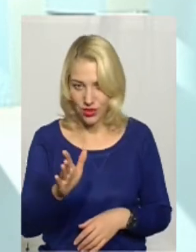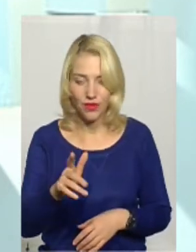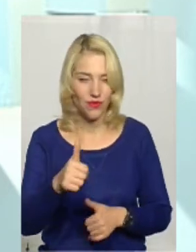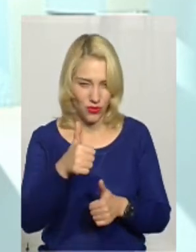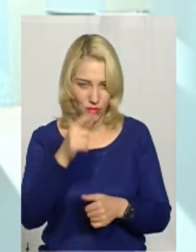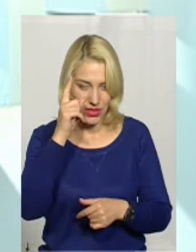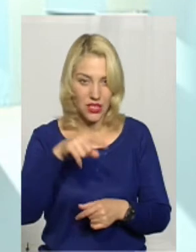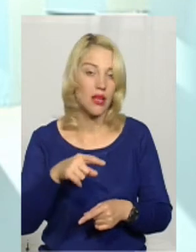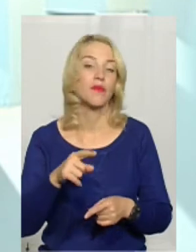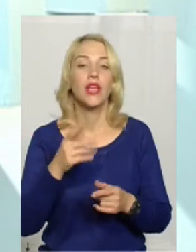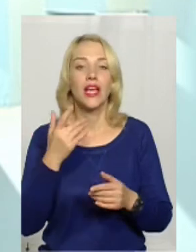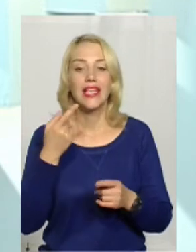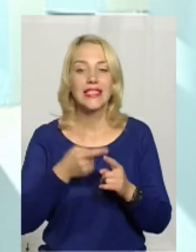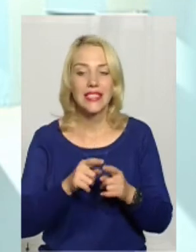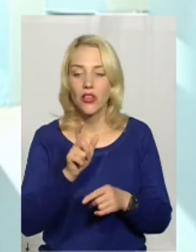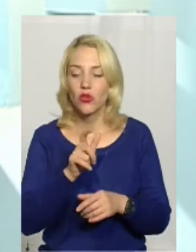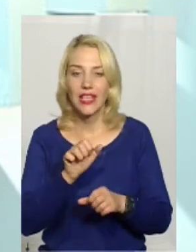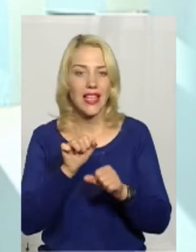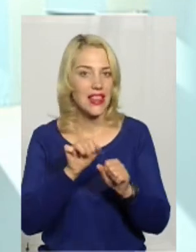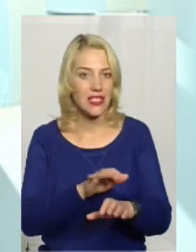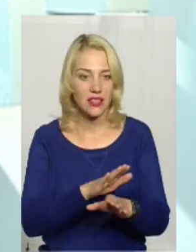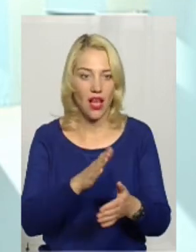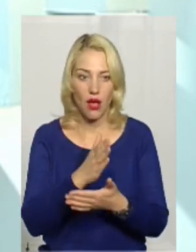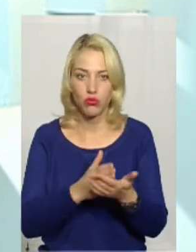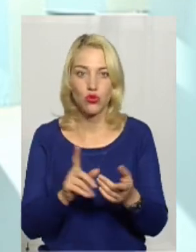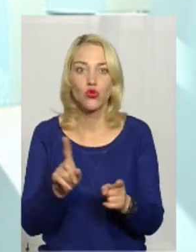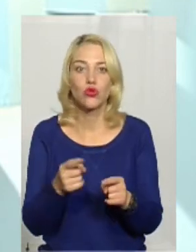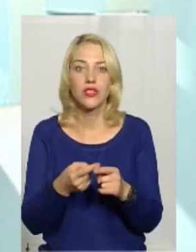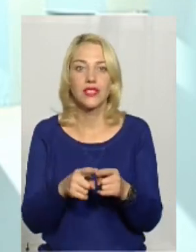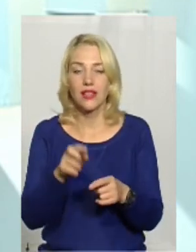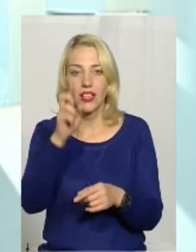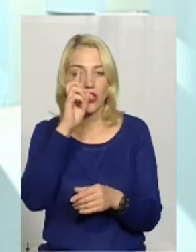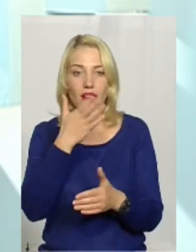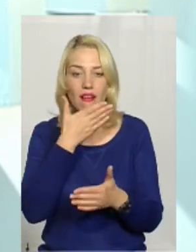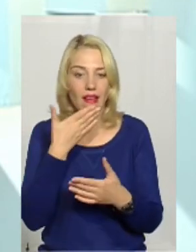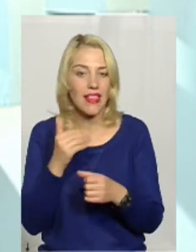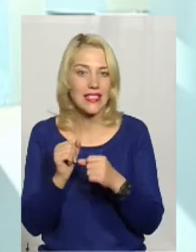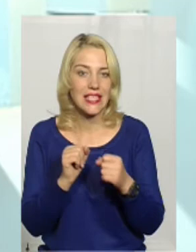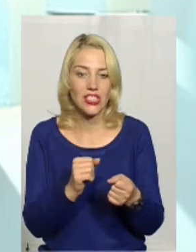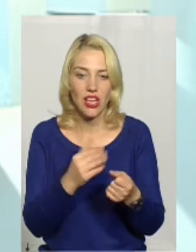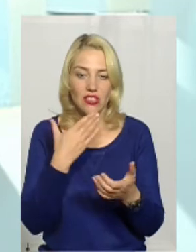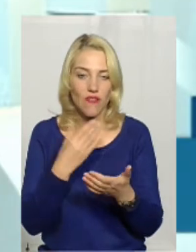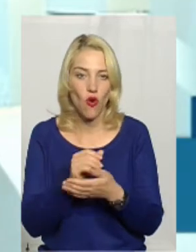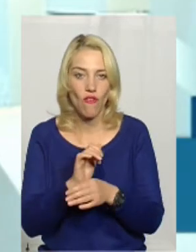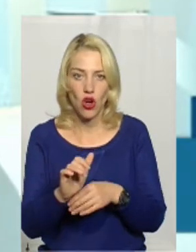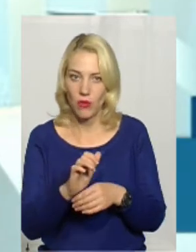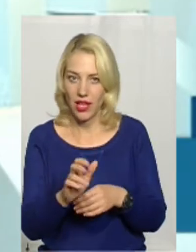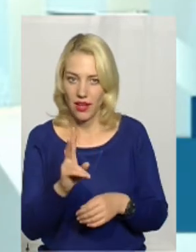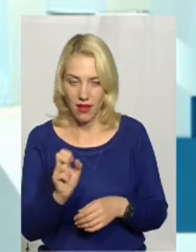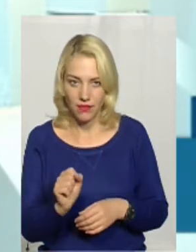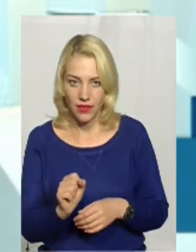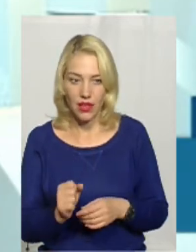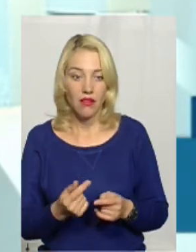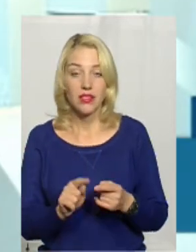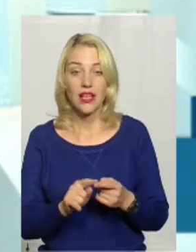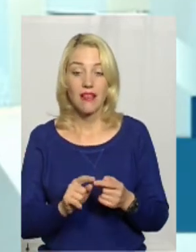І сьогодні тих людей не захистити абсолютно. Що то за держава, яка не захищає сьогодні свого виробника? Сьогодні цей